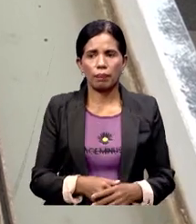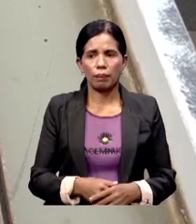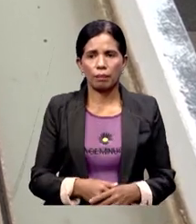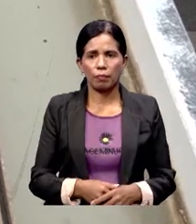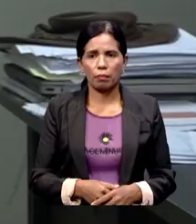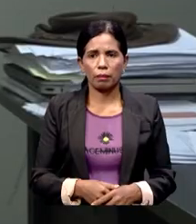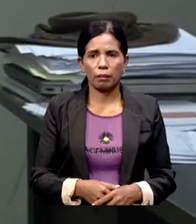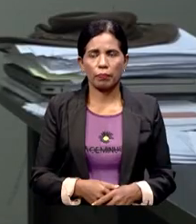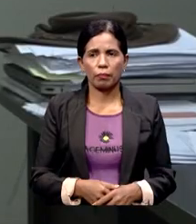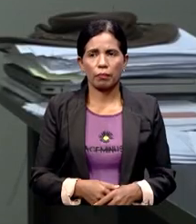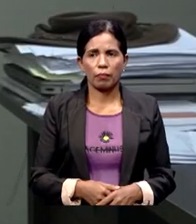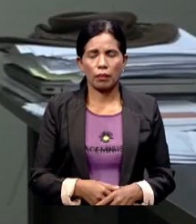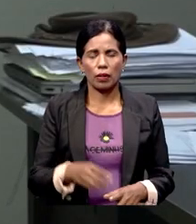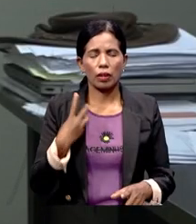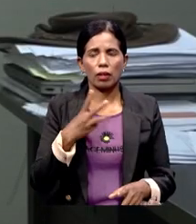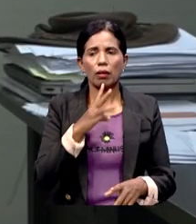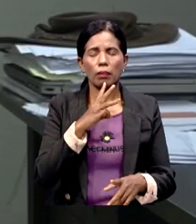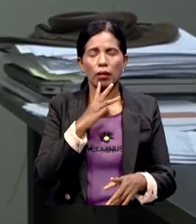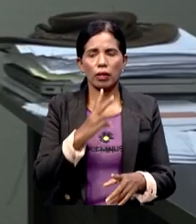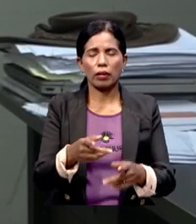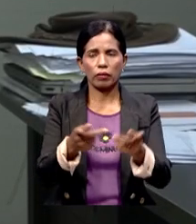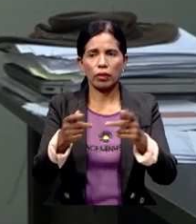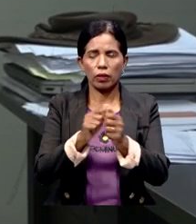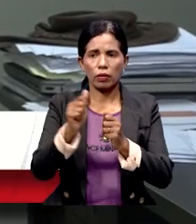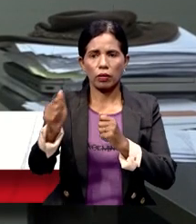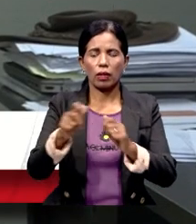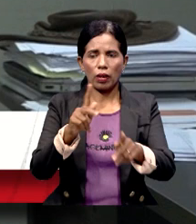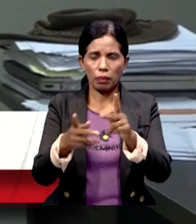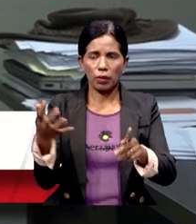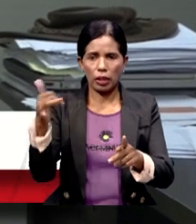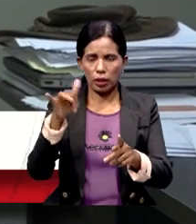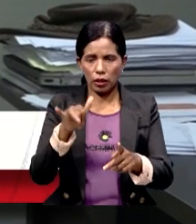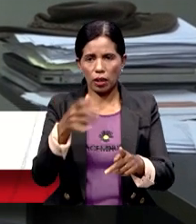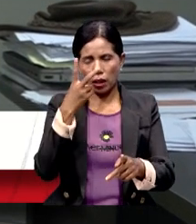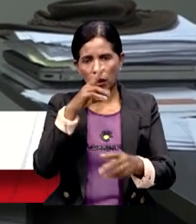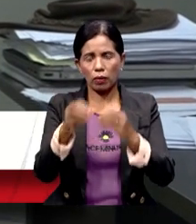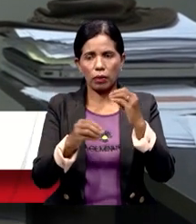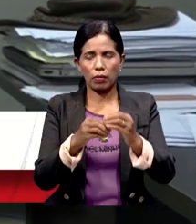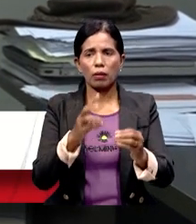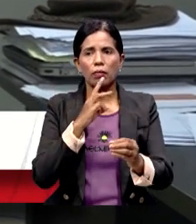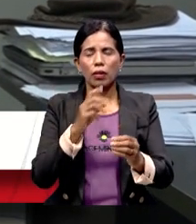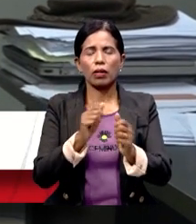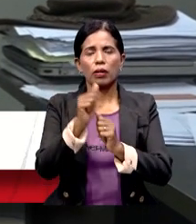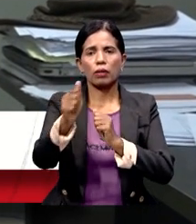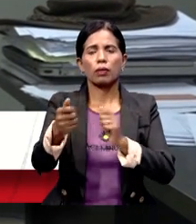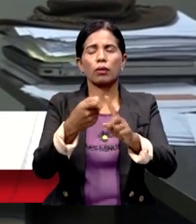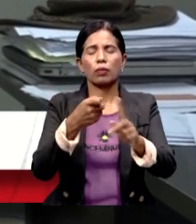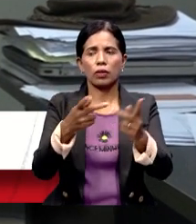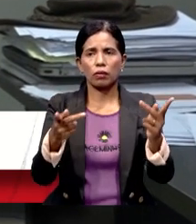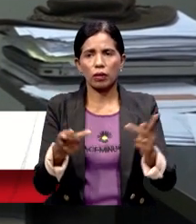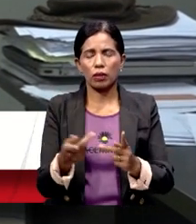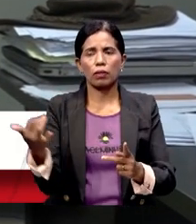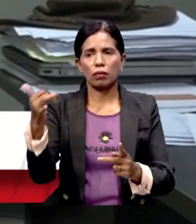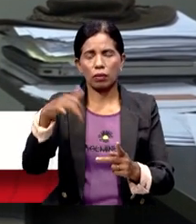nia be matan ido. Karena besi tene operador senia nesang doku sifat ini ba mudan sira